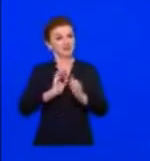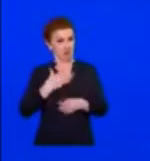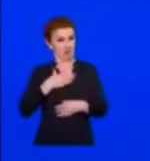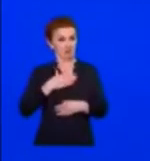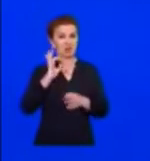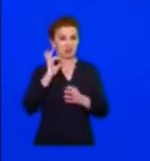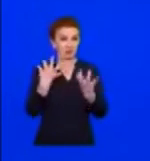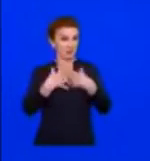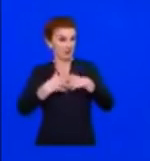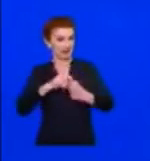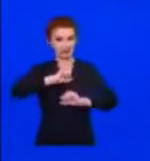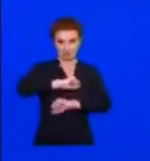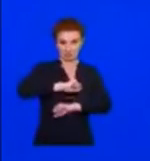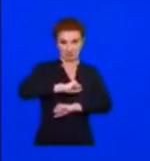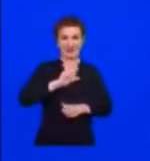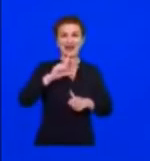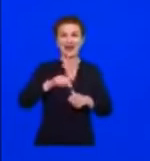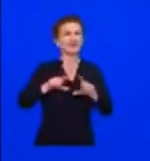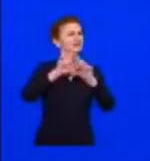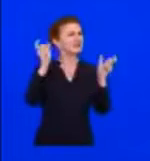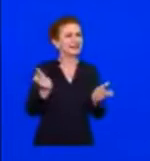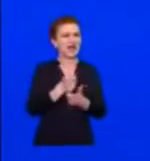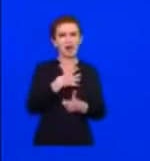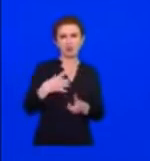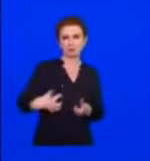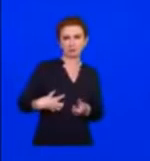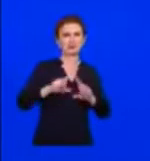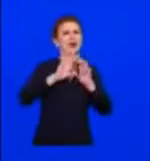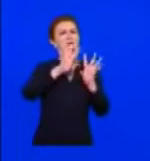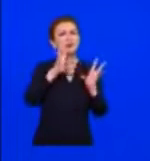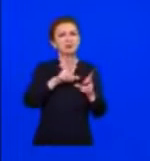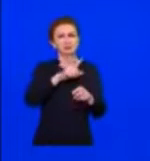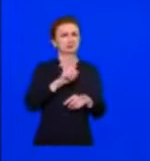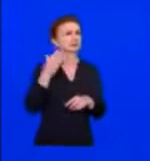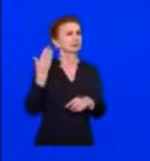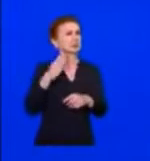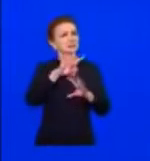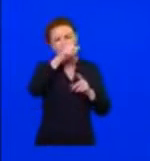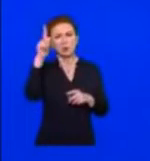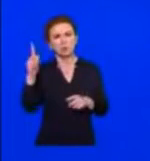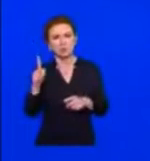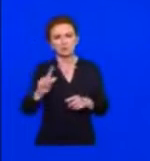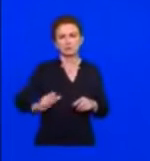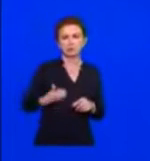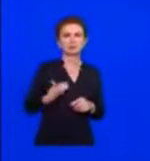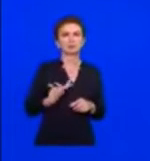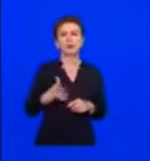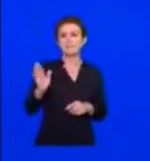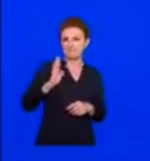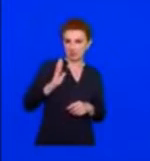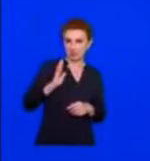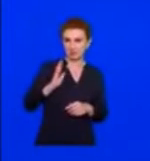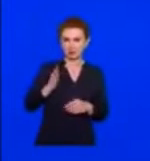obronne, ale żebyśmy jako całe społeczeństwo, cała gospodarka przeszli obronną ręką przez ten kryzys,